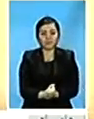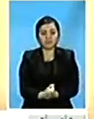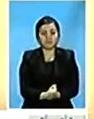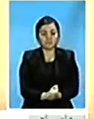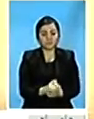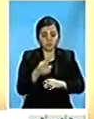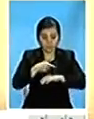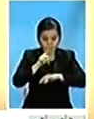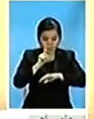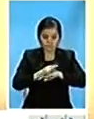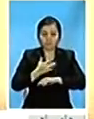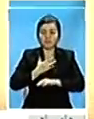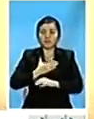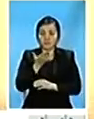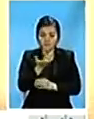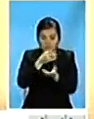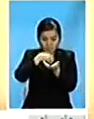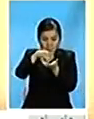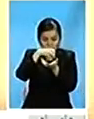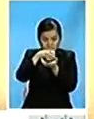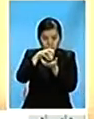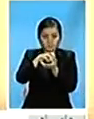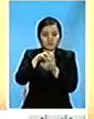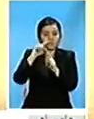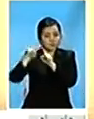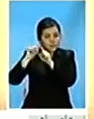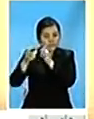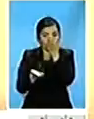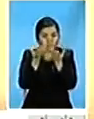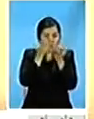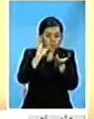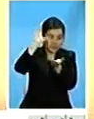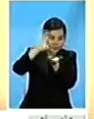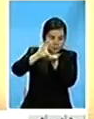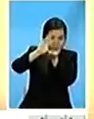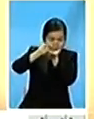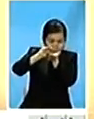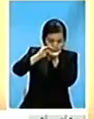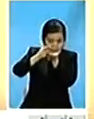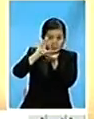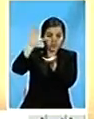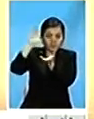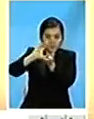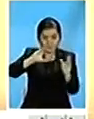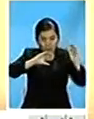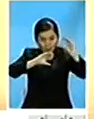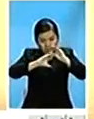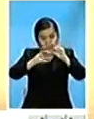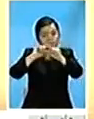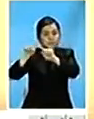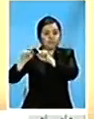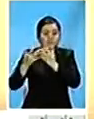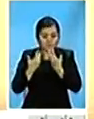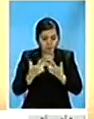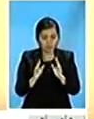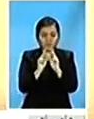ผมขอกราบเรียนว่าการพิจารณารายละเอียดงบประมาณทั้งการปรับลดและการเพิ่มงบประมาณดังกล่าวคณะกรรมการวิสามัญ